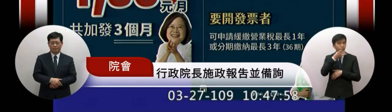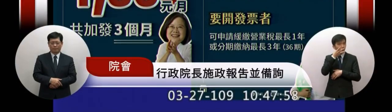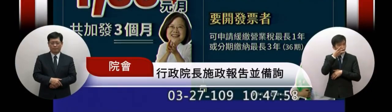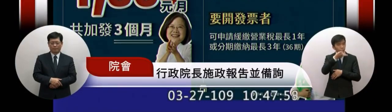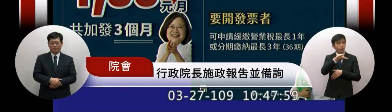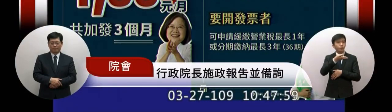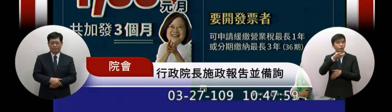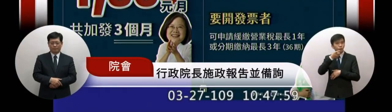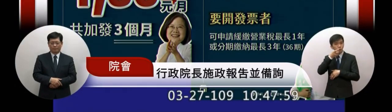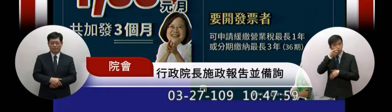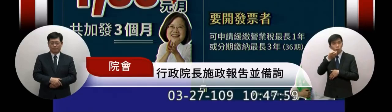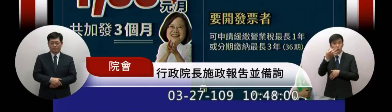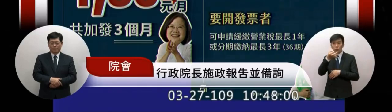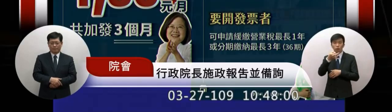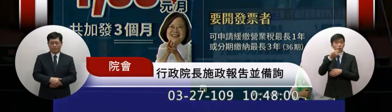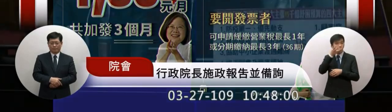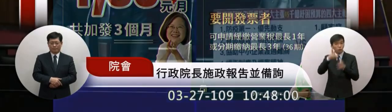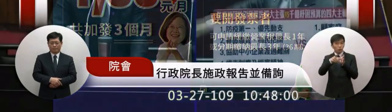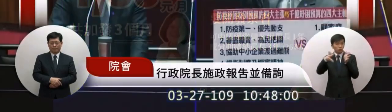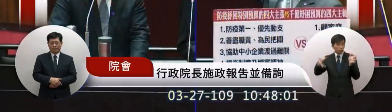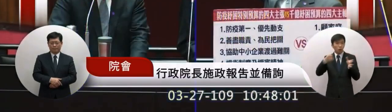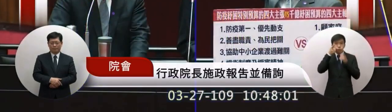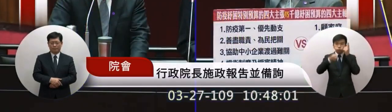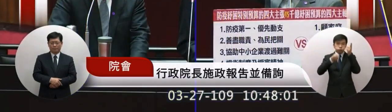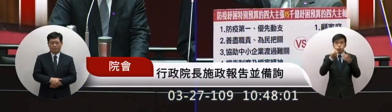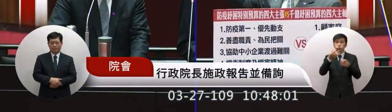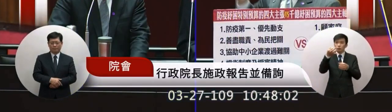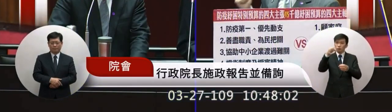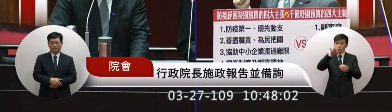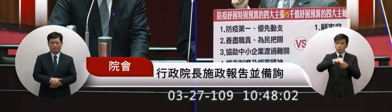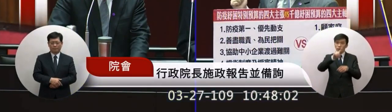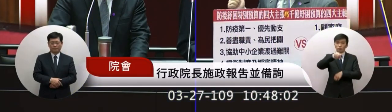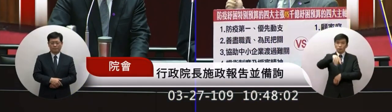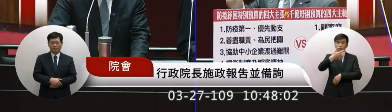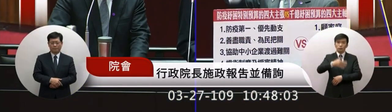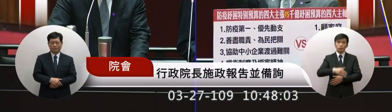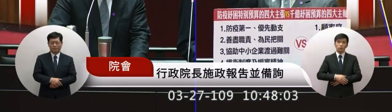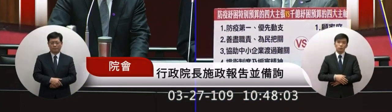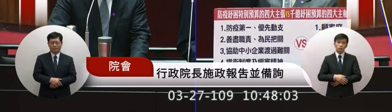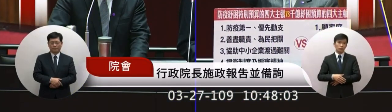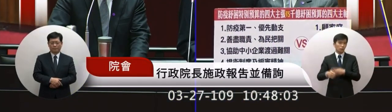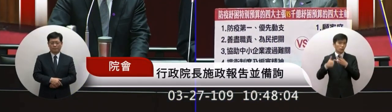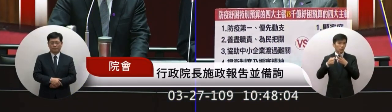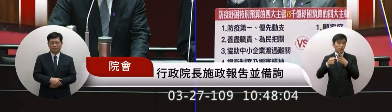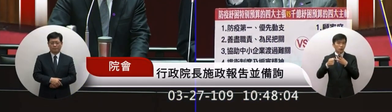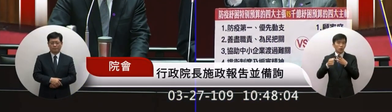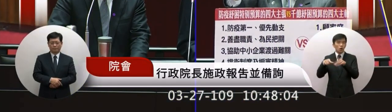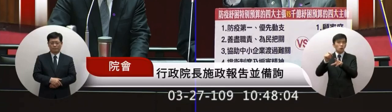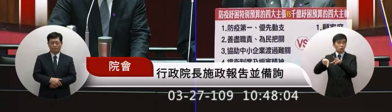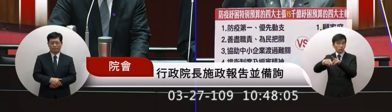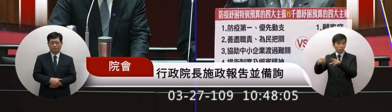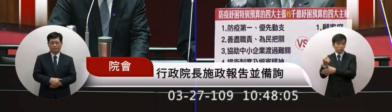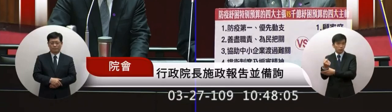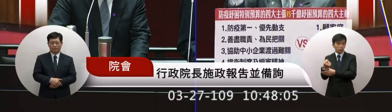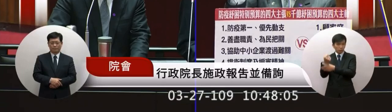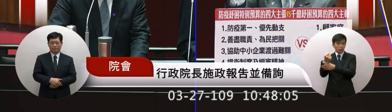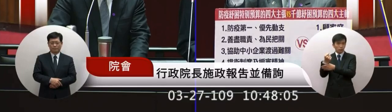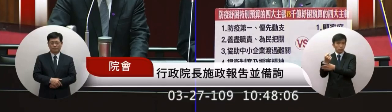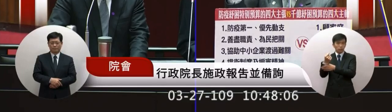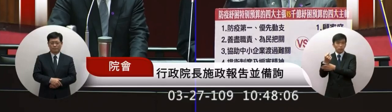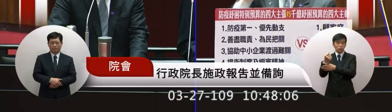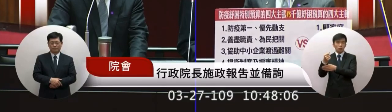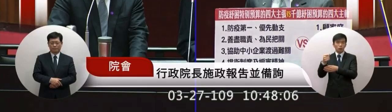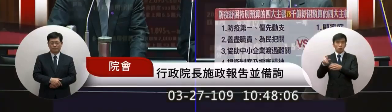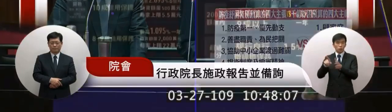1个月1500块分领。第三点，你停企业，你讲1000亿的防